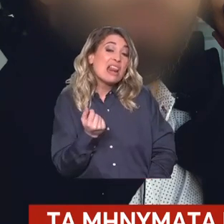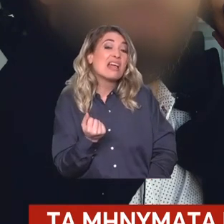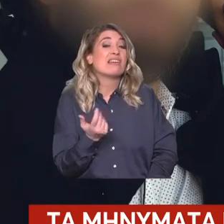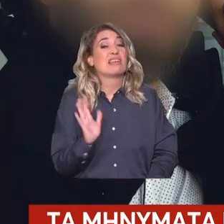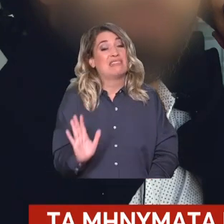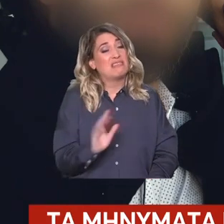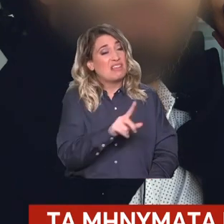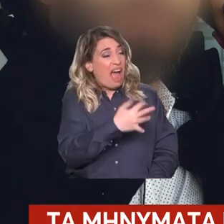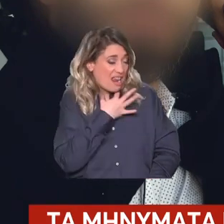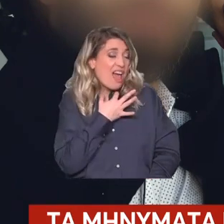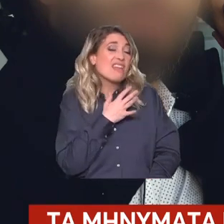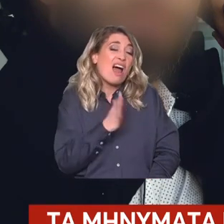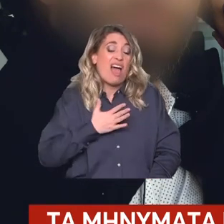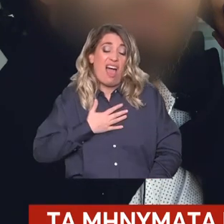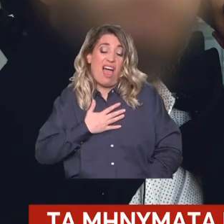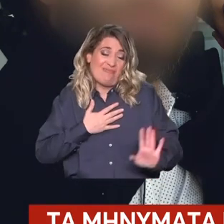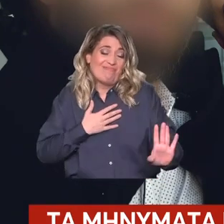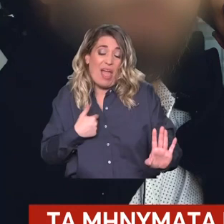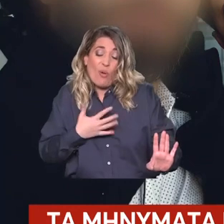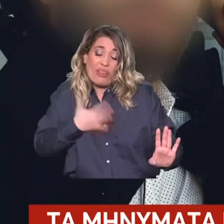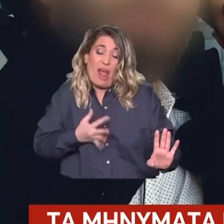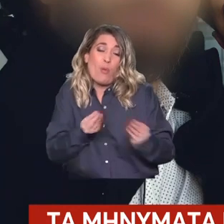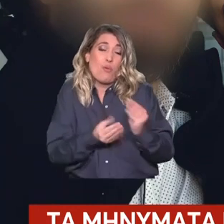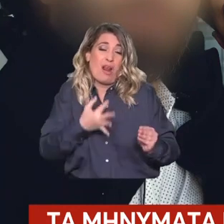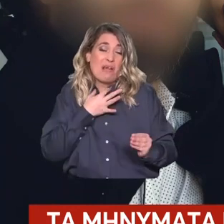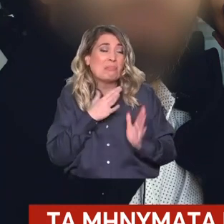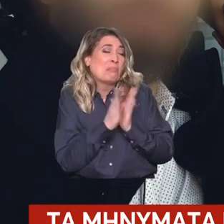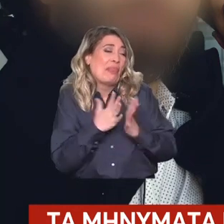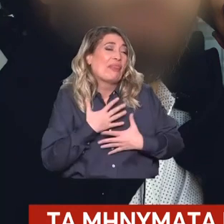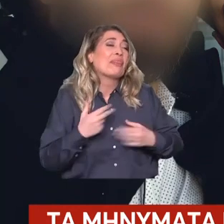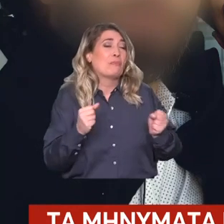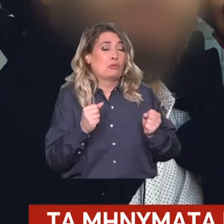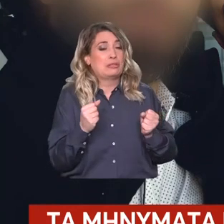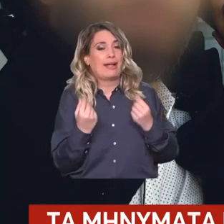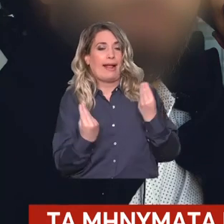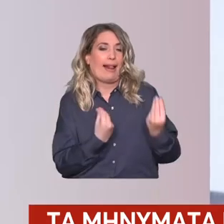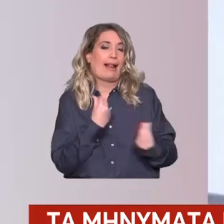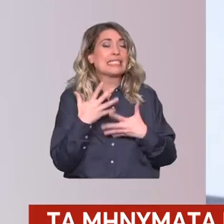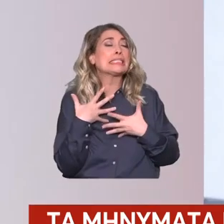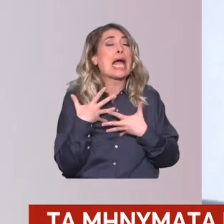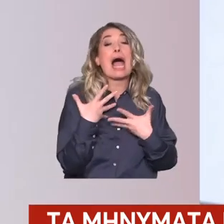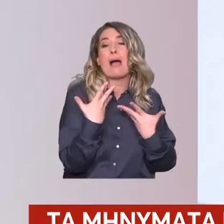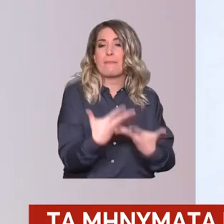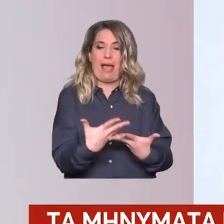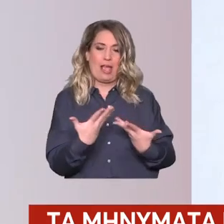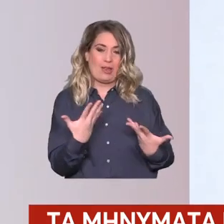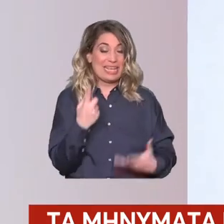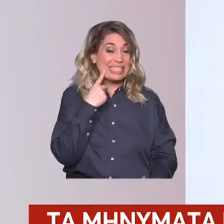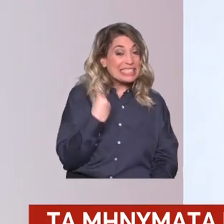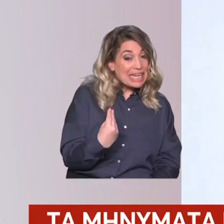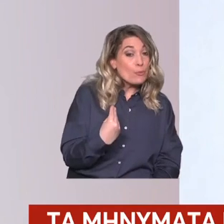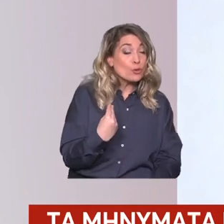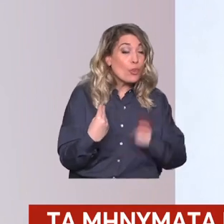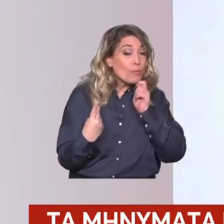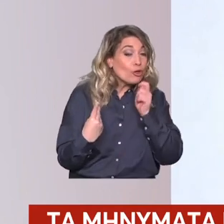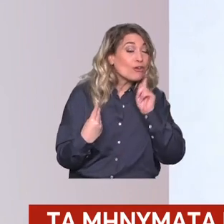ότι τα χρειάζεσαι, αλλά είναι ανάγκη. Θα σου πω από κοντά. Μη μου θυμώσεις, σε παρακαλώ πολύ. Σε αγαπάω. Το μήνυμα τελειώνει με το «Σε αγαπώ